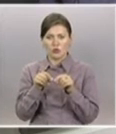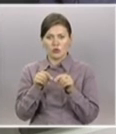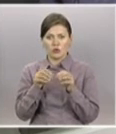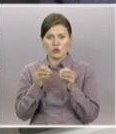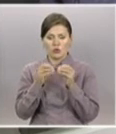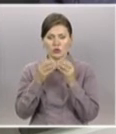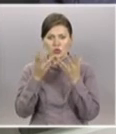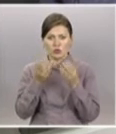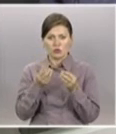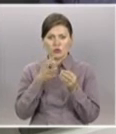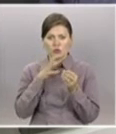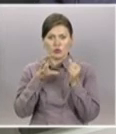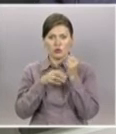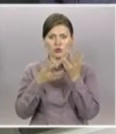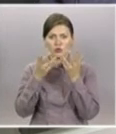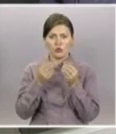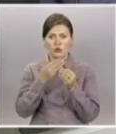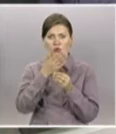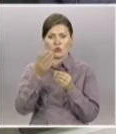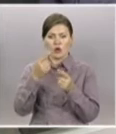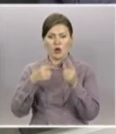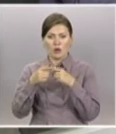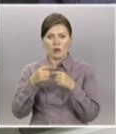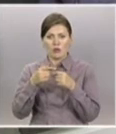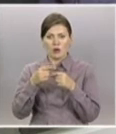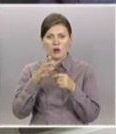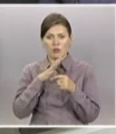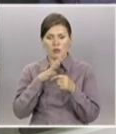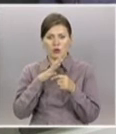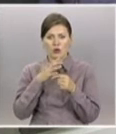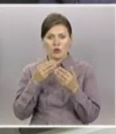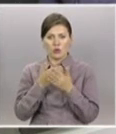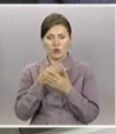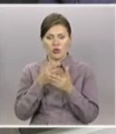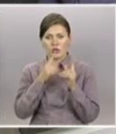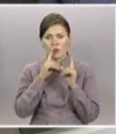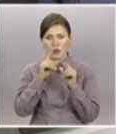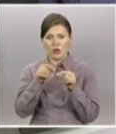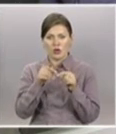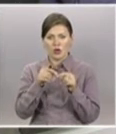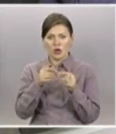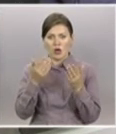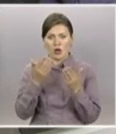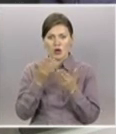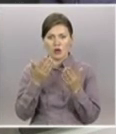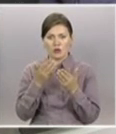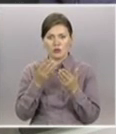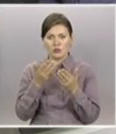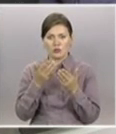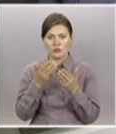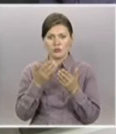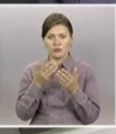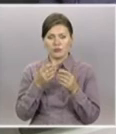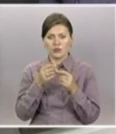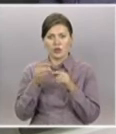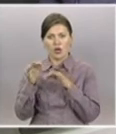оншақты күн болдық. Соңғы күндері келіп, бізбен бірге самолетпен отырып қайтты. Сонда олар қандай